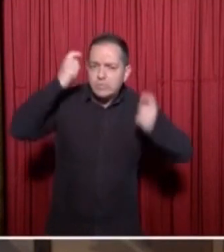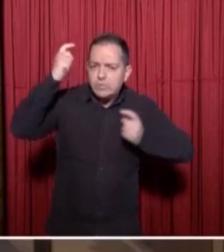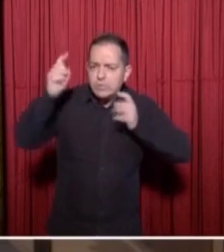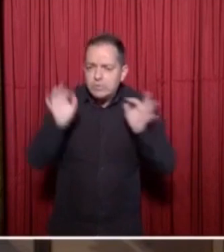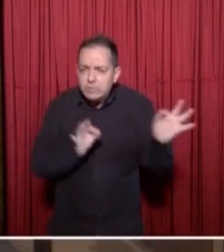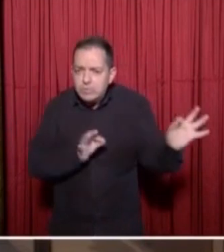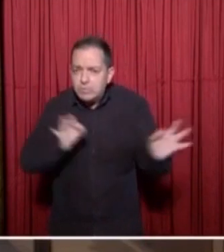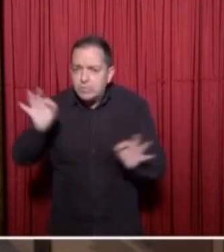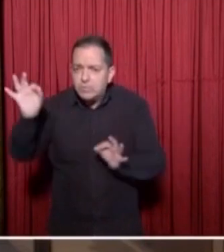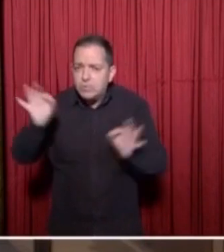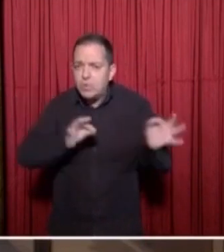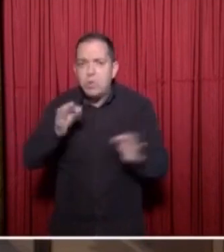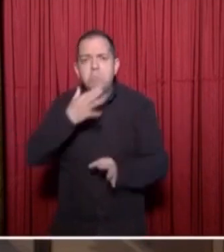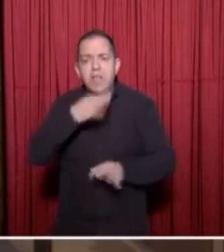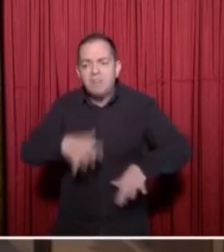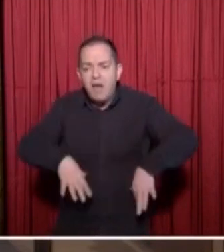σκέπτεται